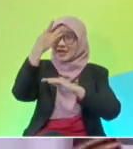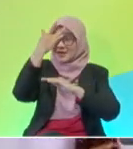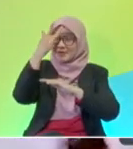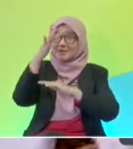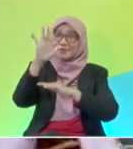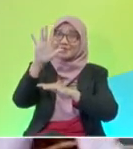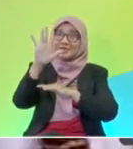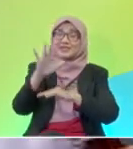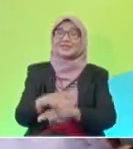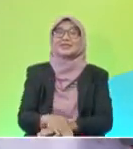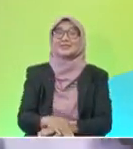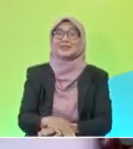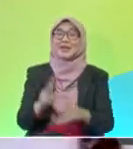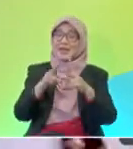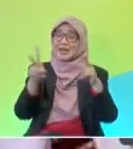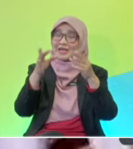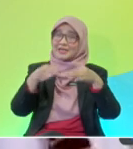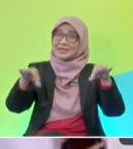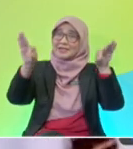penting perlu